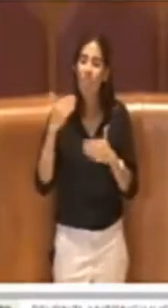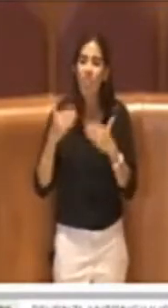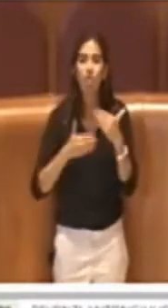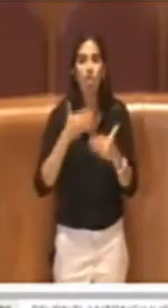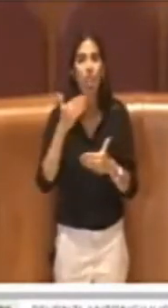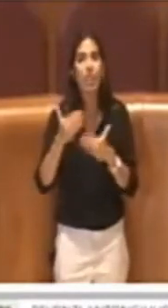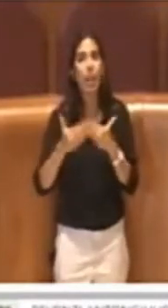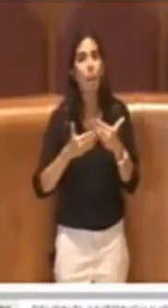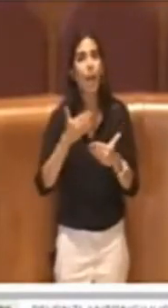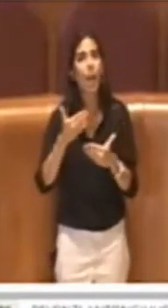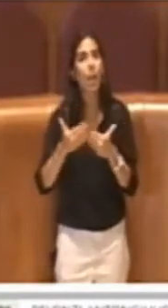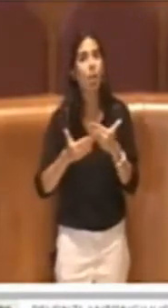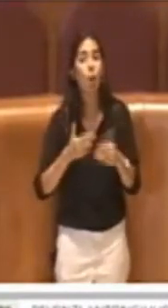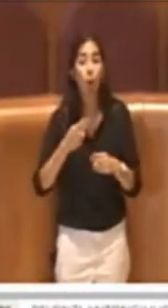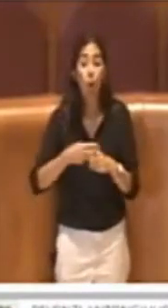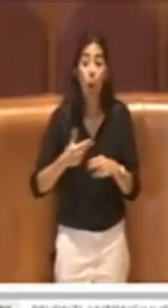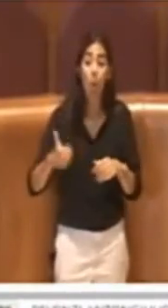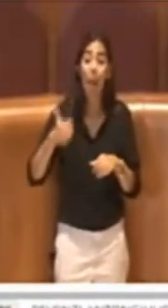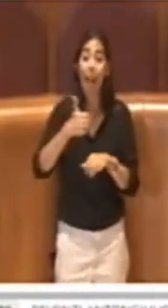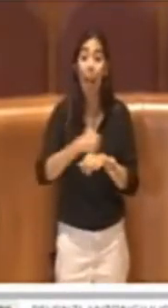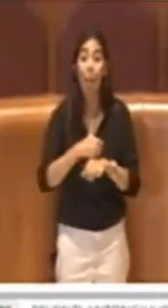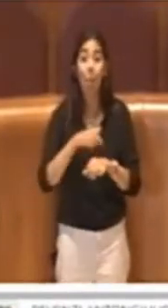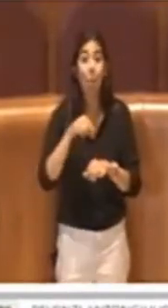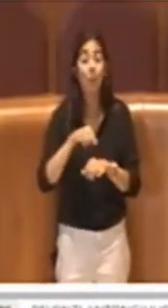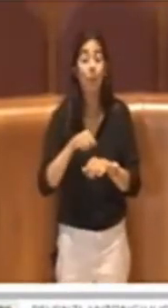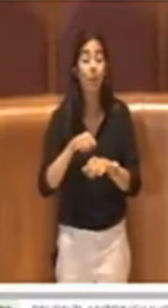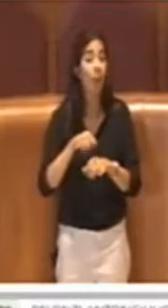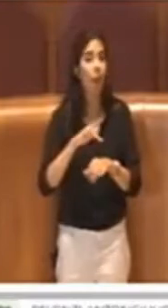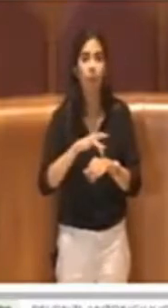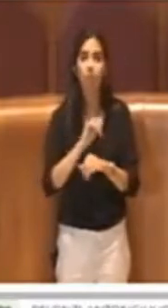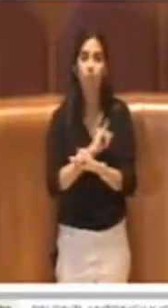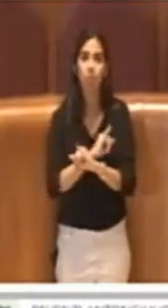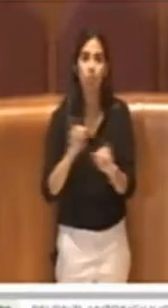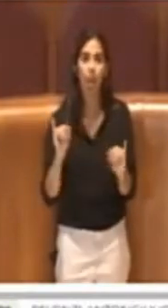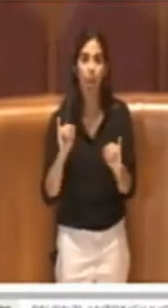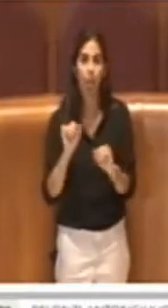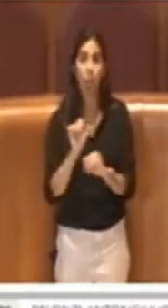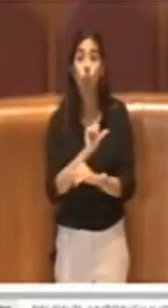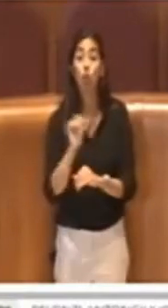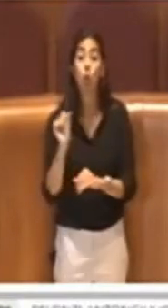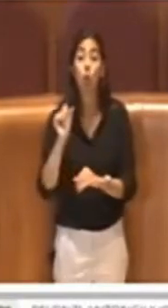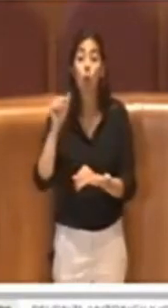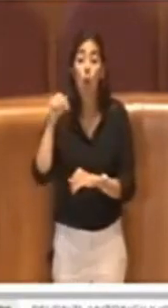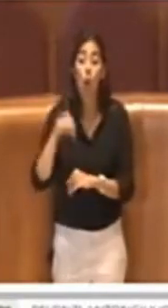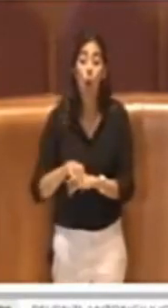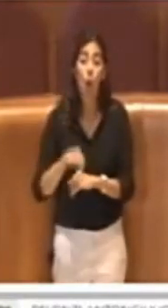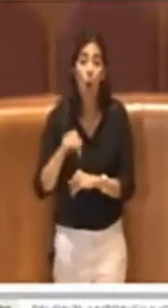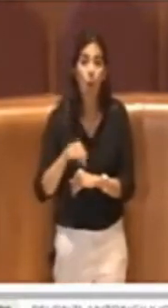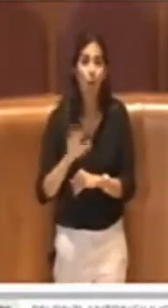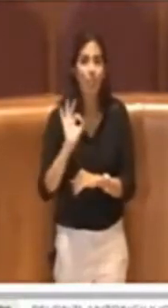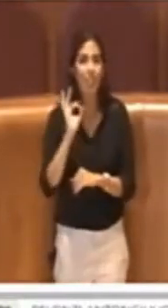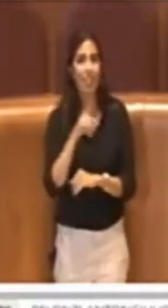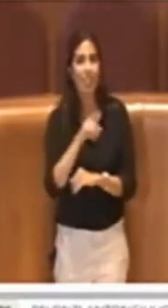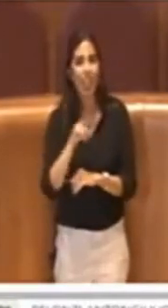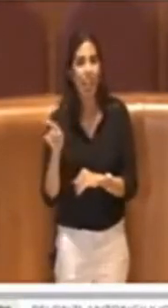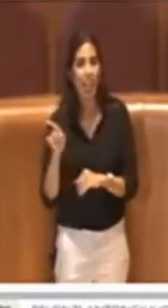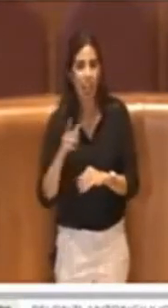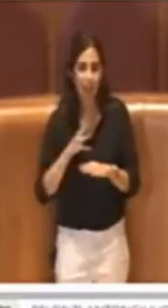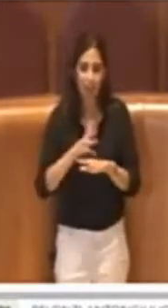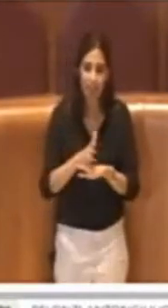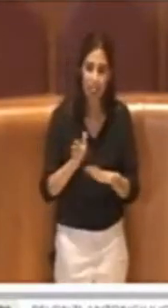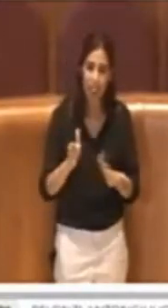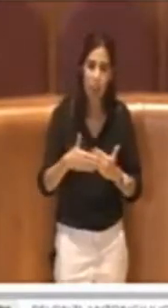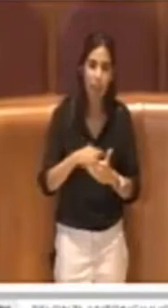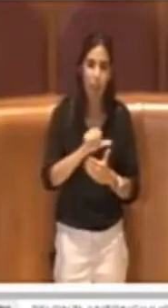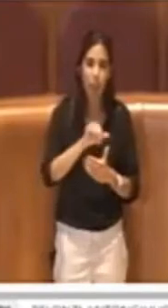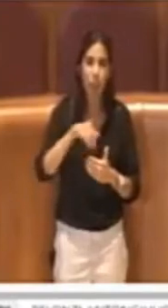Roma Capitale, non era stato mai affrontato. Solo oggi, se voi entrate al Dipartimento SIMU, magari